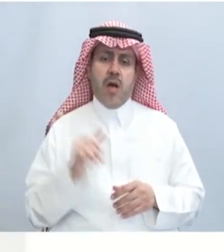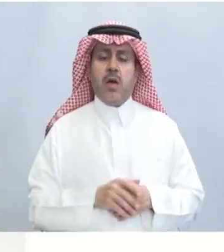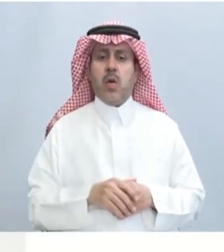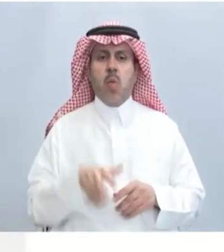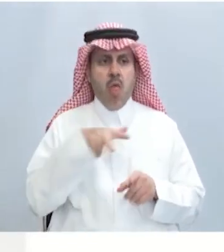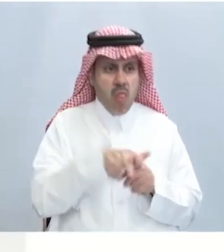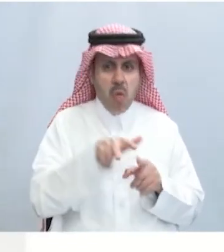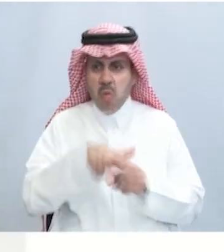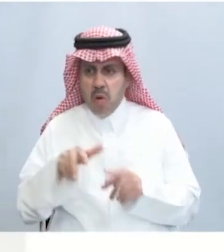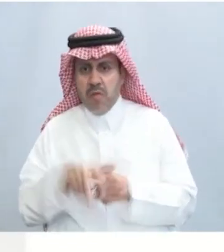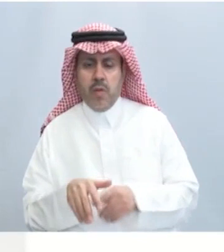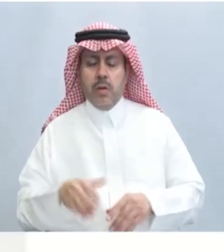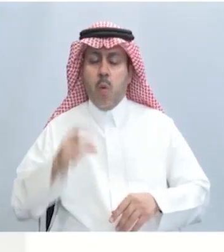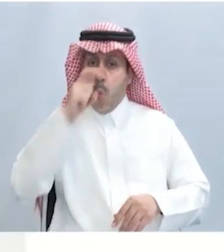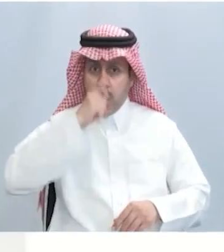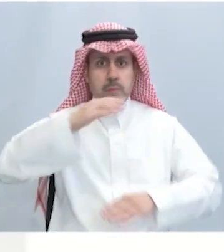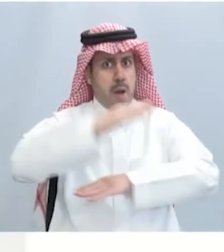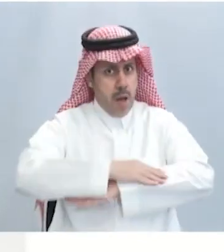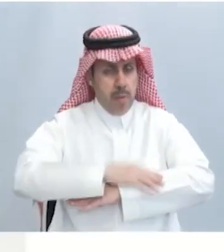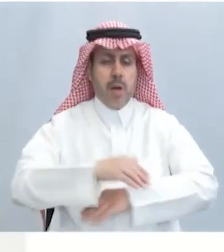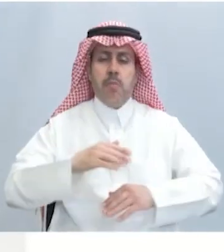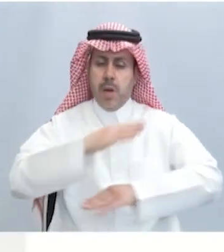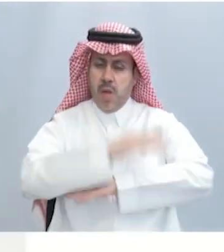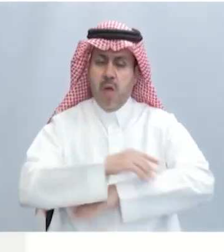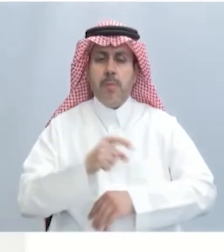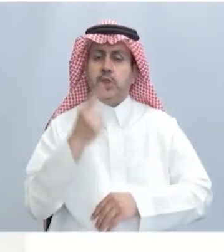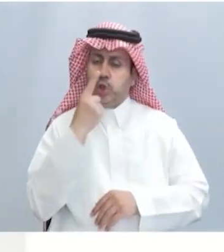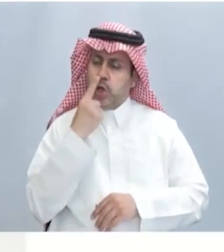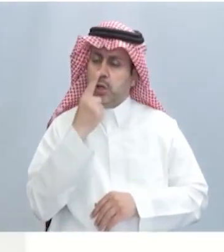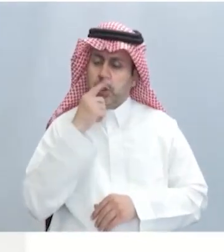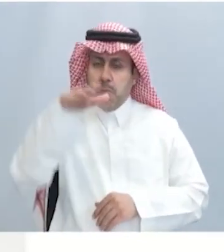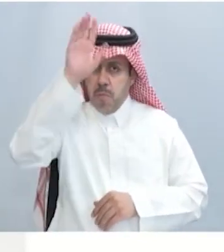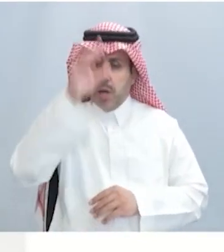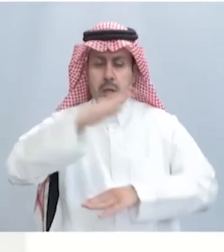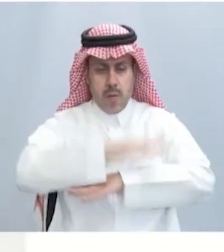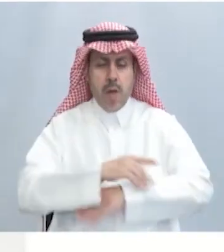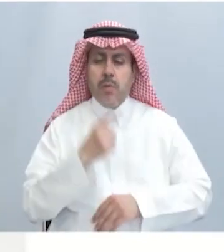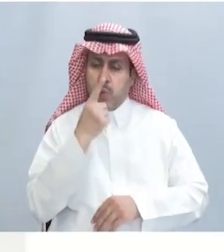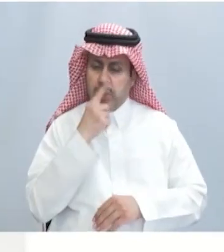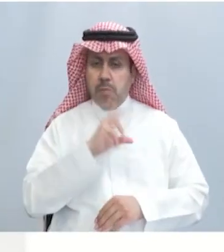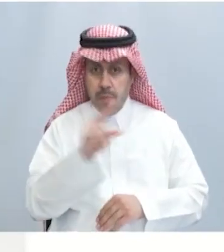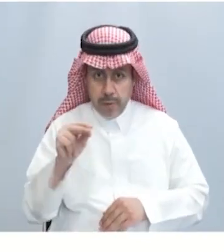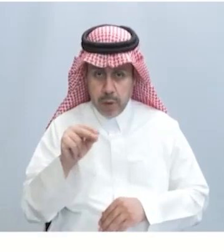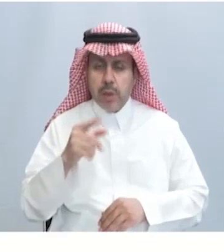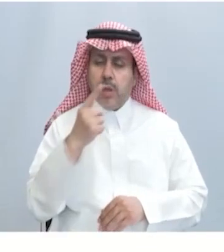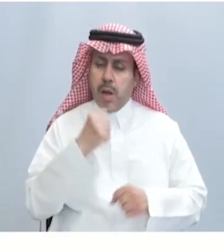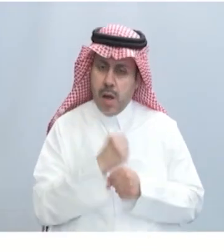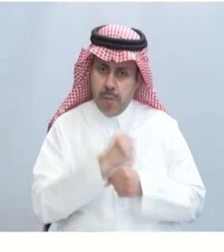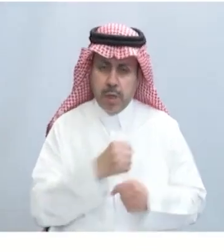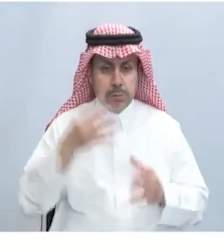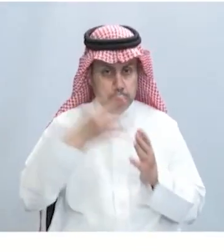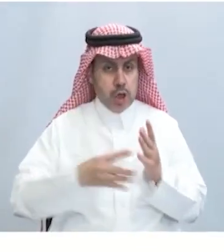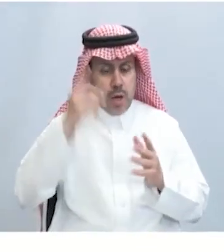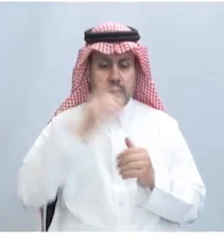الحقوق فالعمل بها من العمل بشرع الله سبحانه وتعالى فالعمل بها من العمل بشرع الله سبحانه